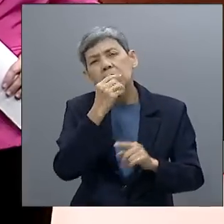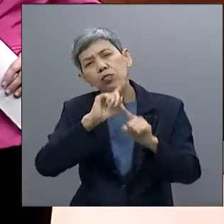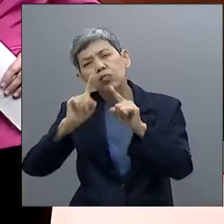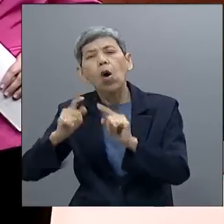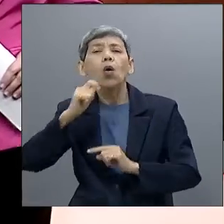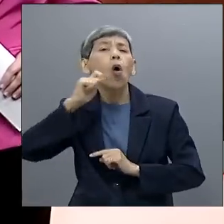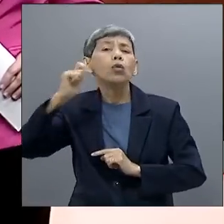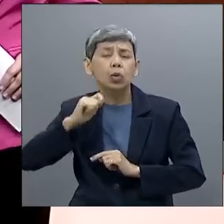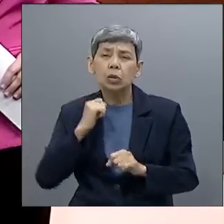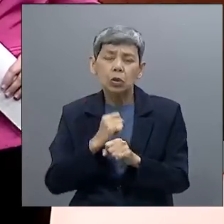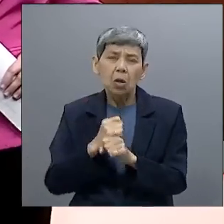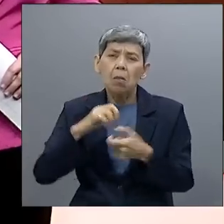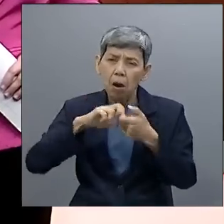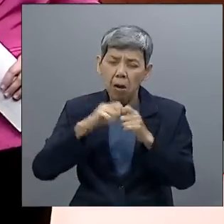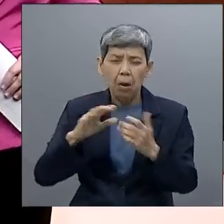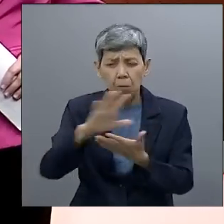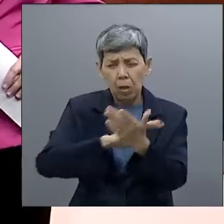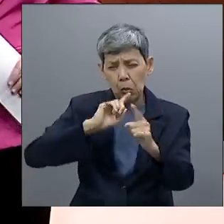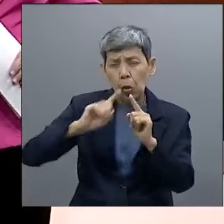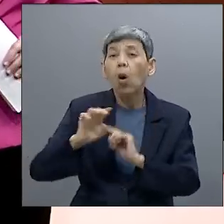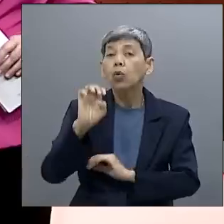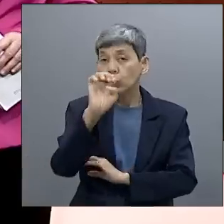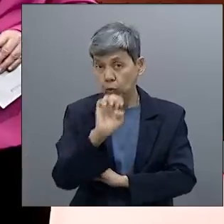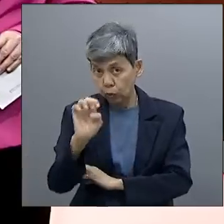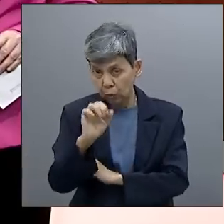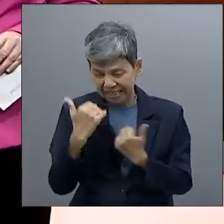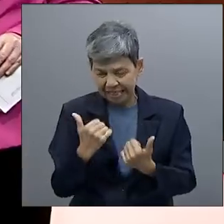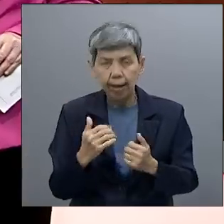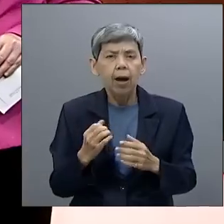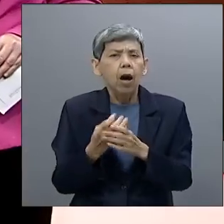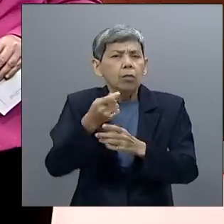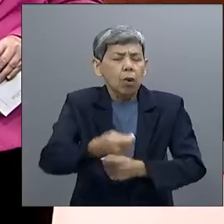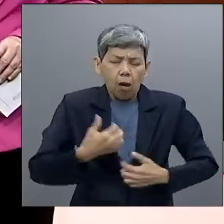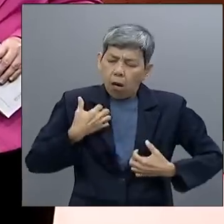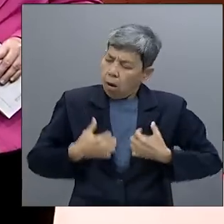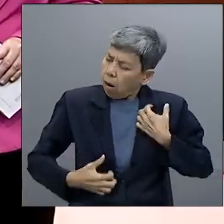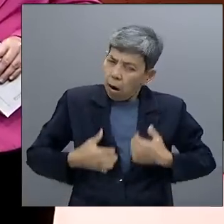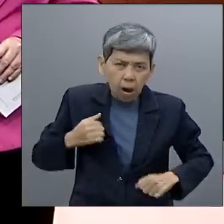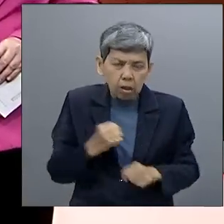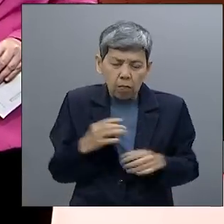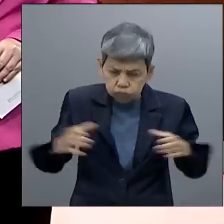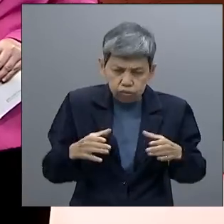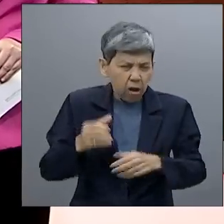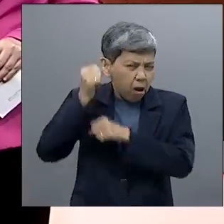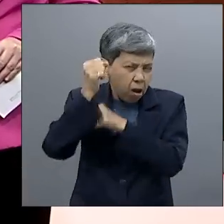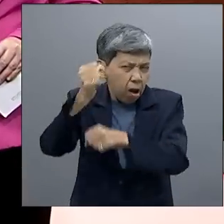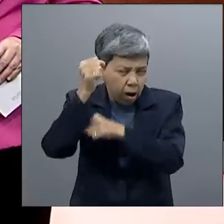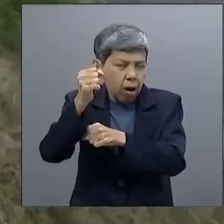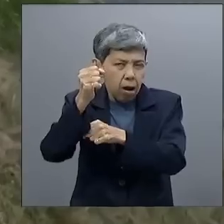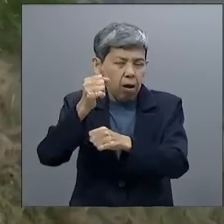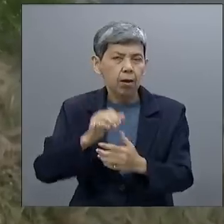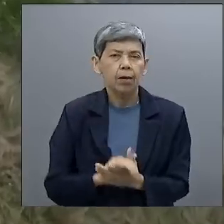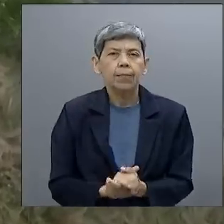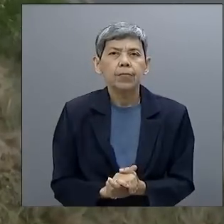ยูเครนที่ทะลักเข้ามาในหลายประเทศของยุโรปแล้วก็ทำให้เกษตรกรนั้นเดือดร้อนจนต้องออกมารวมตัวประท้วงกันค่ะ